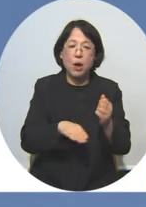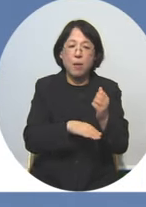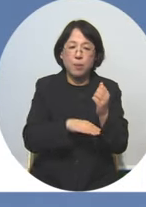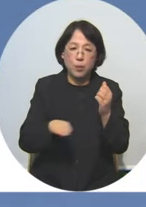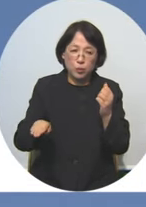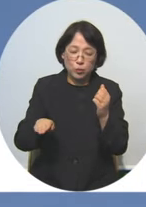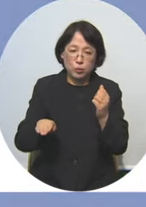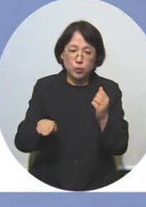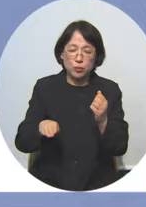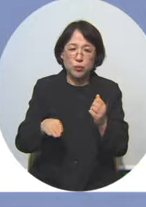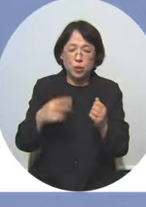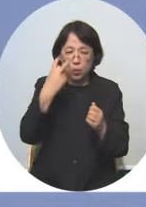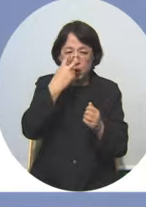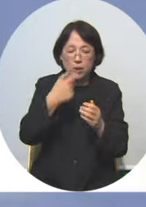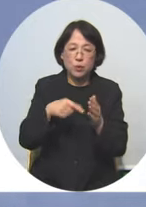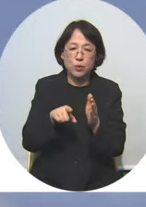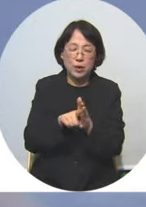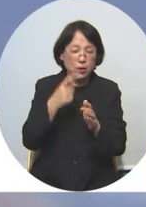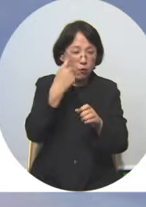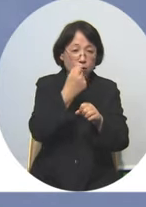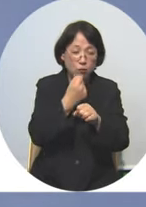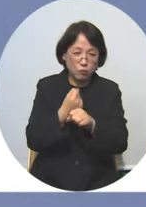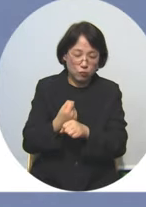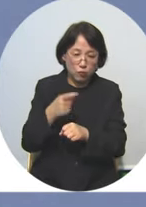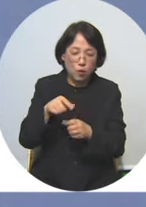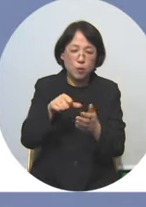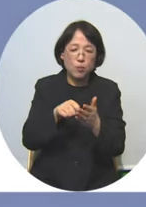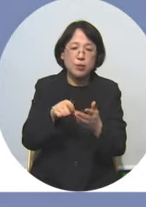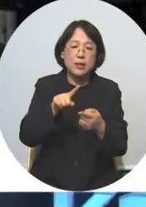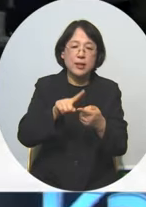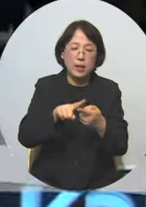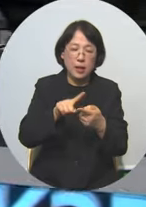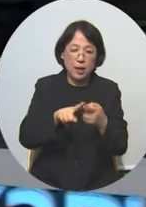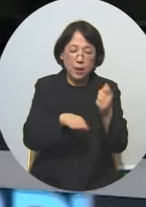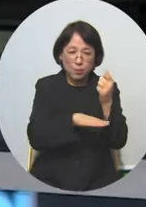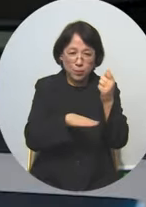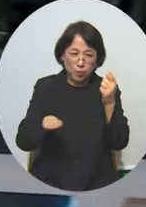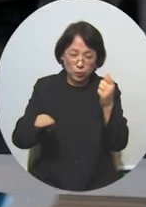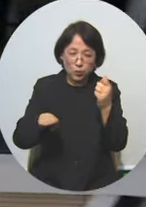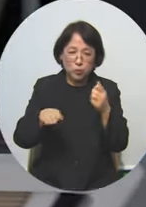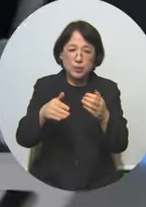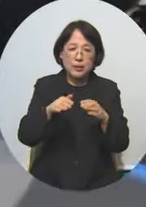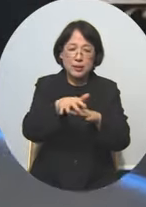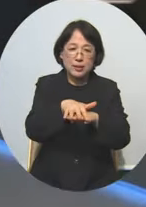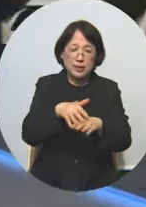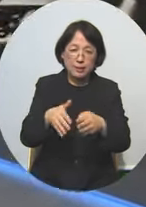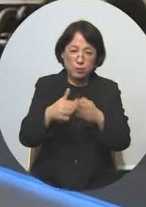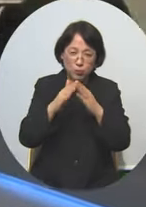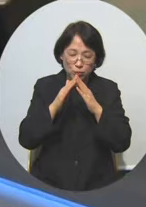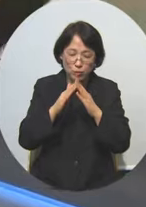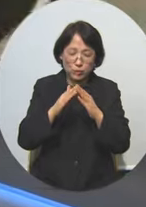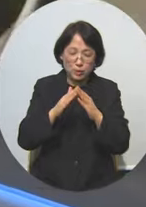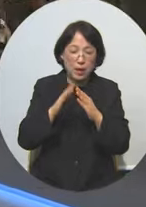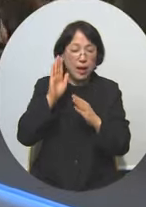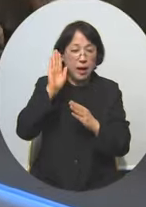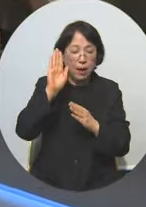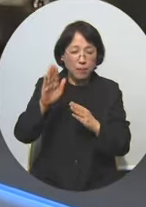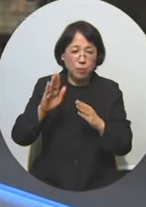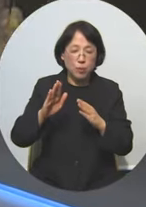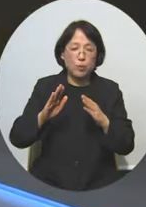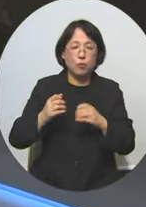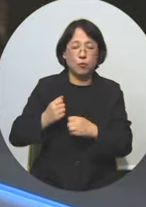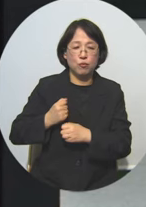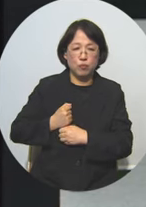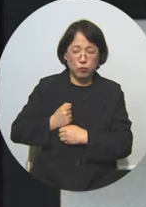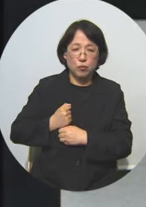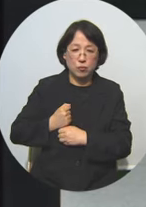품질 관리를 위해 국방 연구개발 제품에 대한 표준화 체계를 구축하고 장기적으론 국방 우주 인증센터를